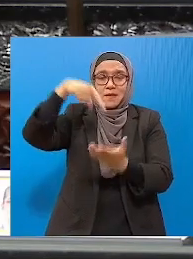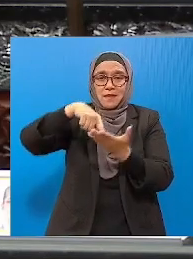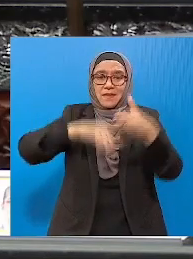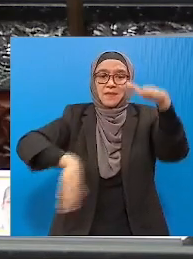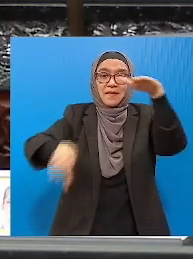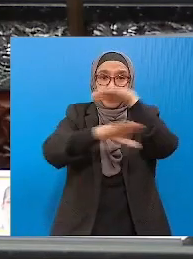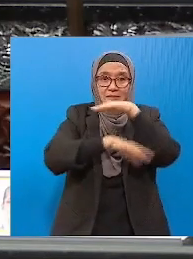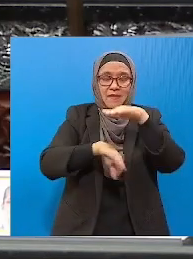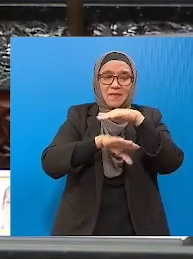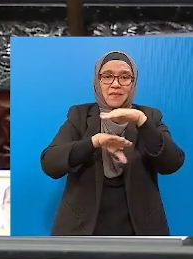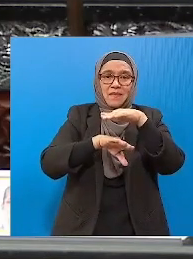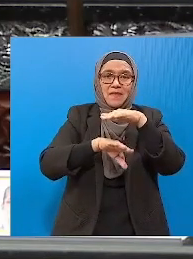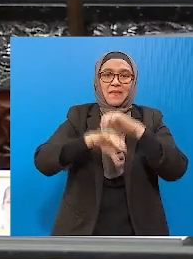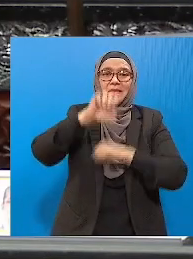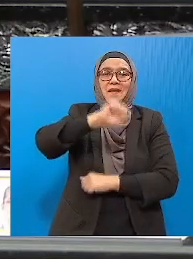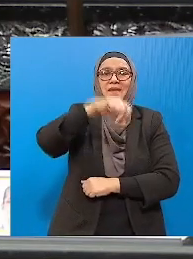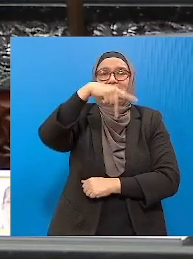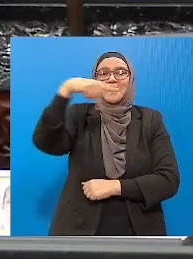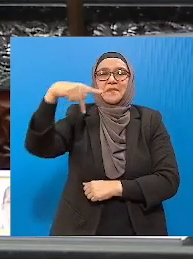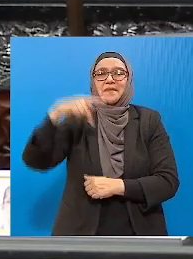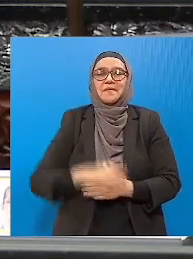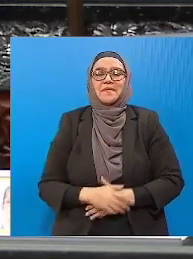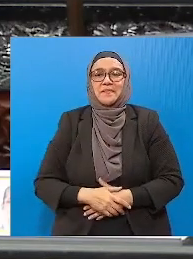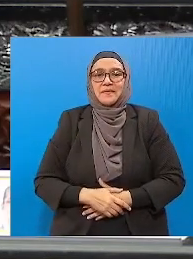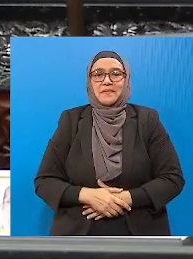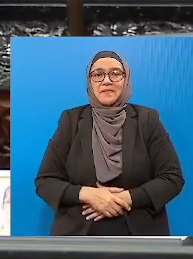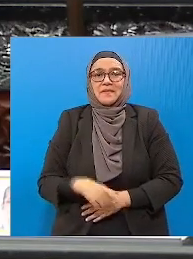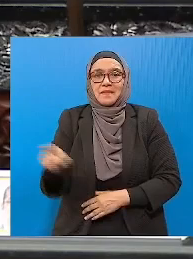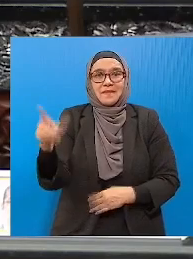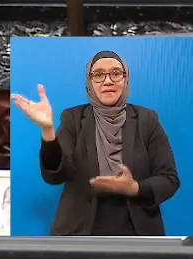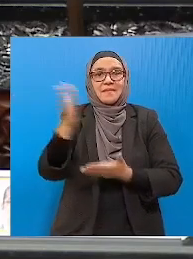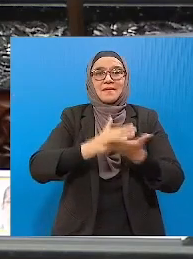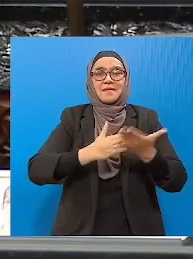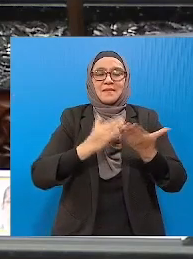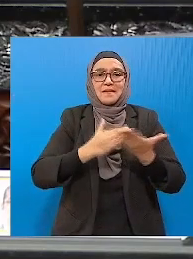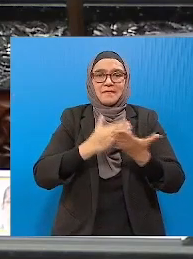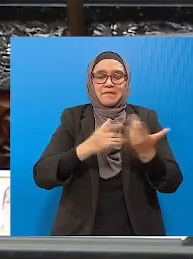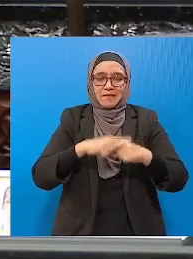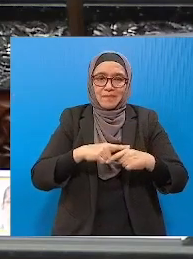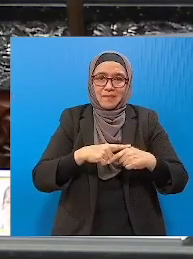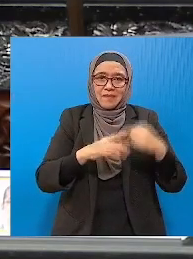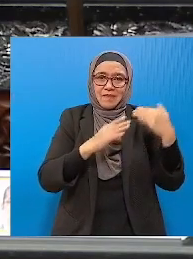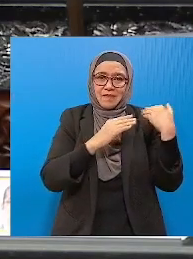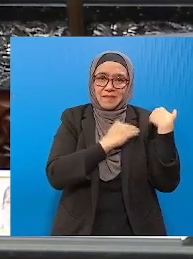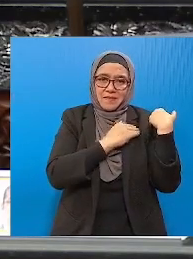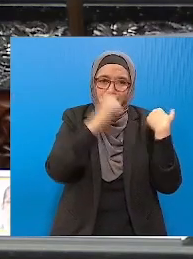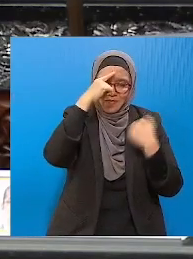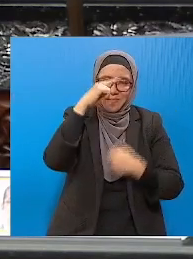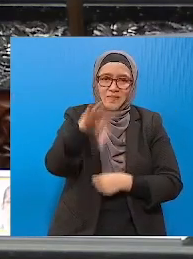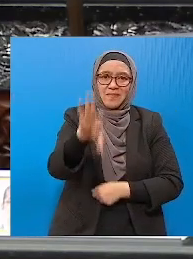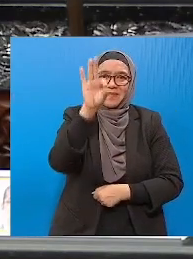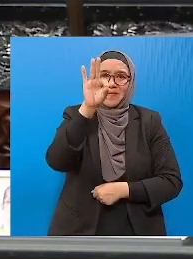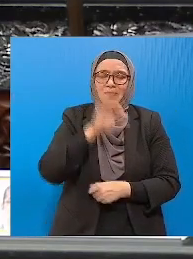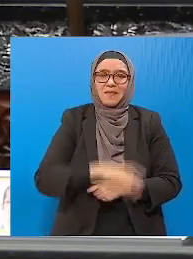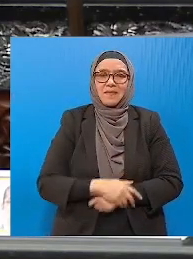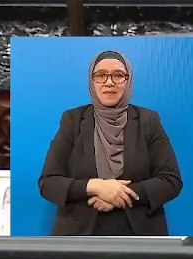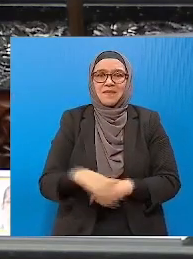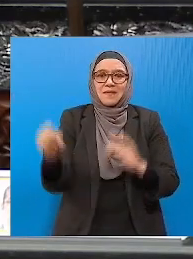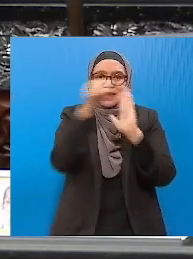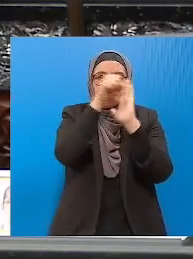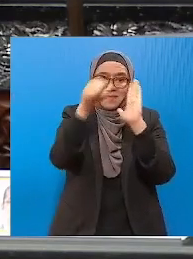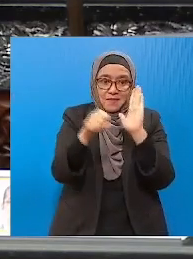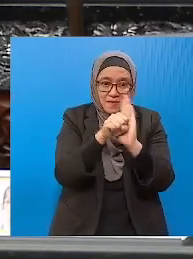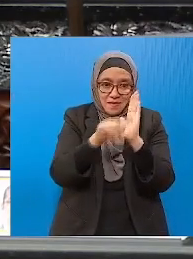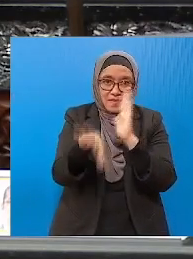perkhidmatan pendidikan SPP selaku pihak berkuasa melantik dari segi kriteria pemilihan